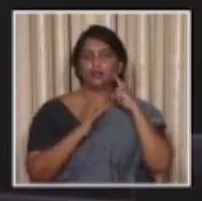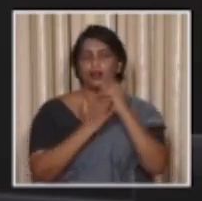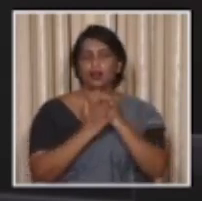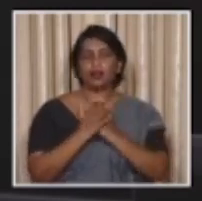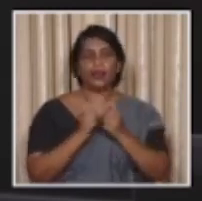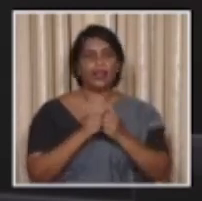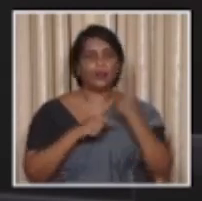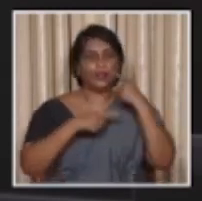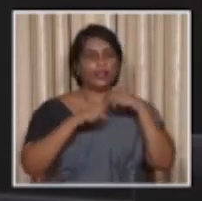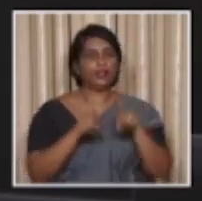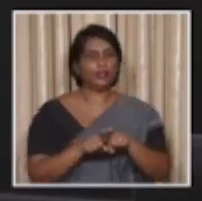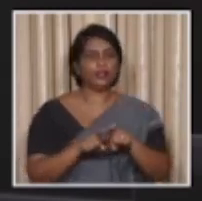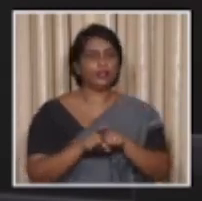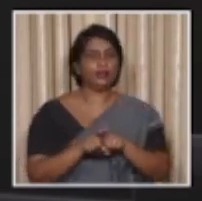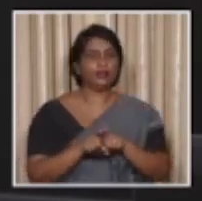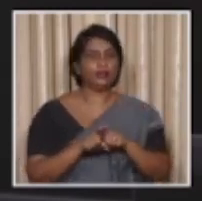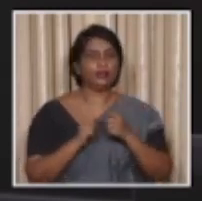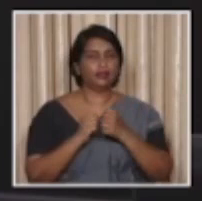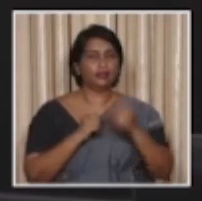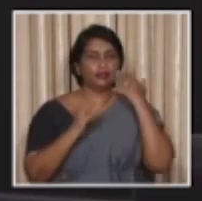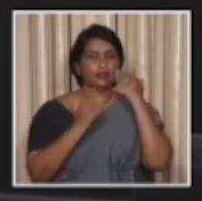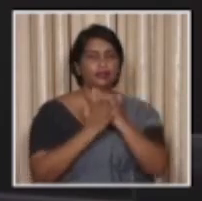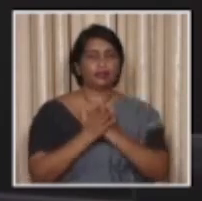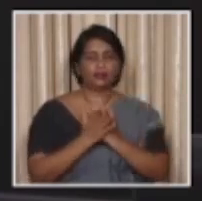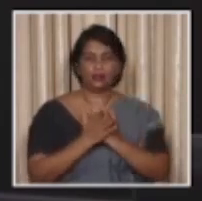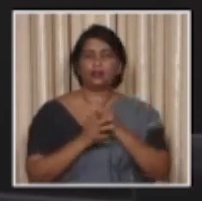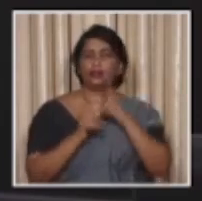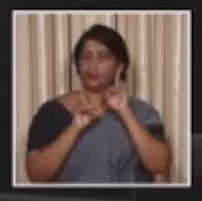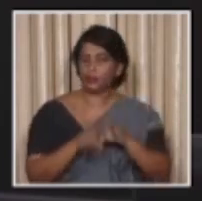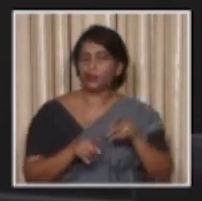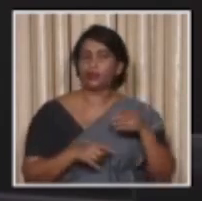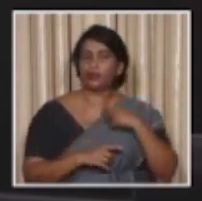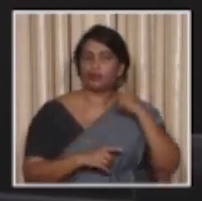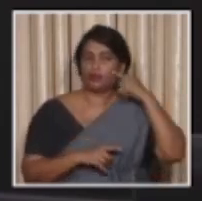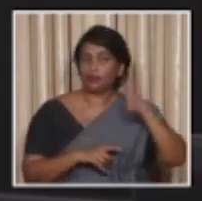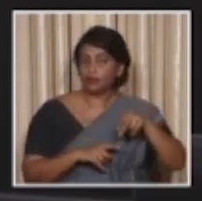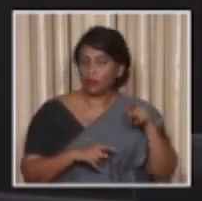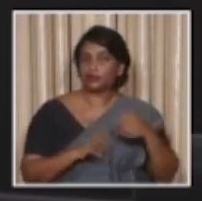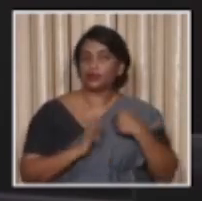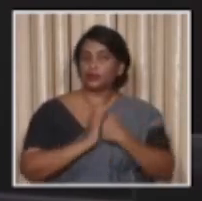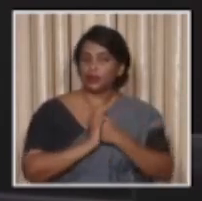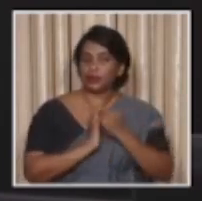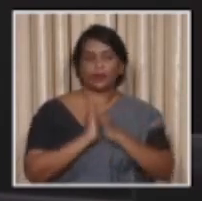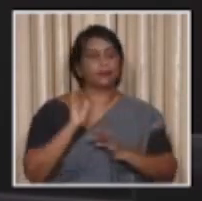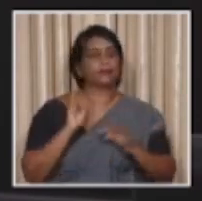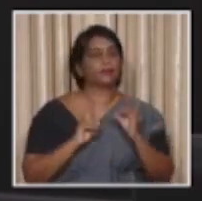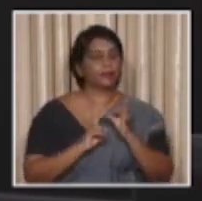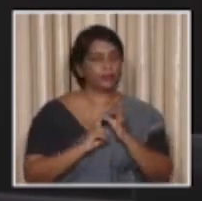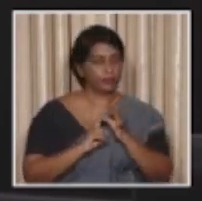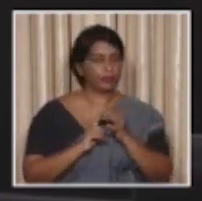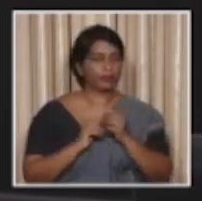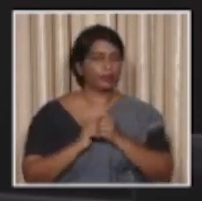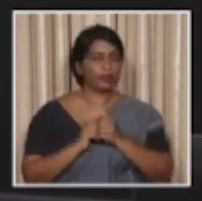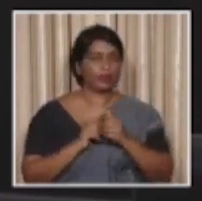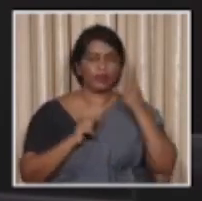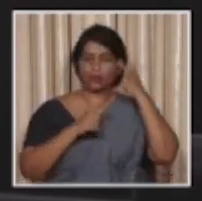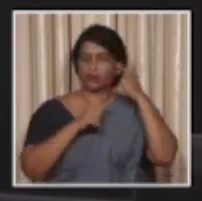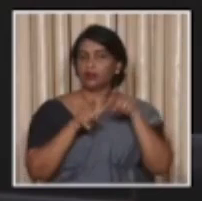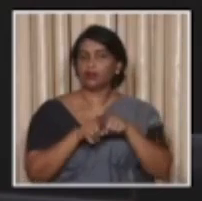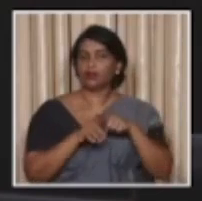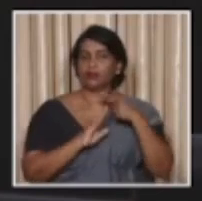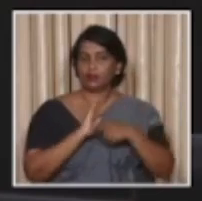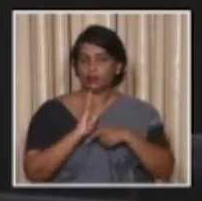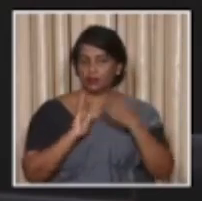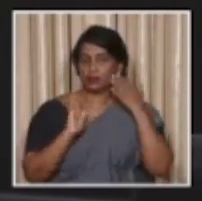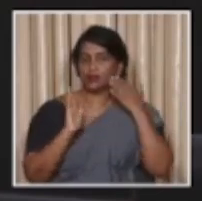විශාල පිරිහීම අපි දකිනවා. ඒ නිසා මම විශ්වාස කරනවා මුලාසනාරූඪ ගරු මන්ත්‍රීතුමනි අපිට සංචාරකව ලංකාවට